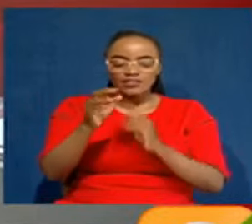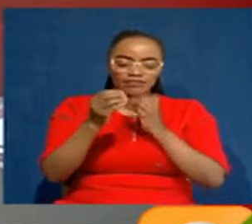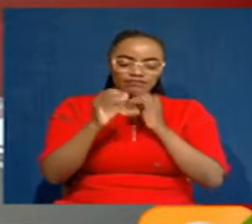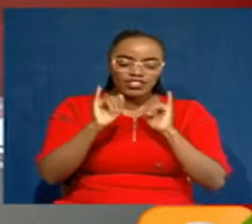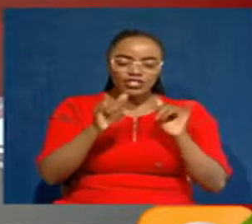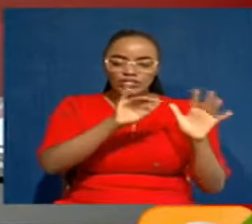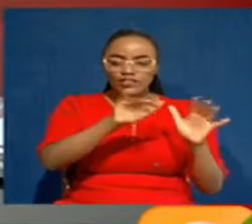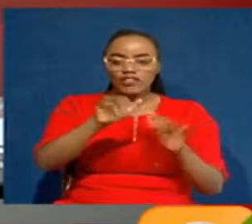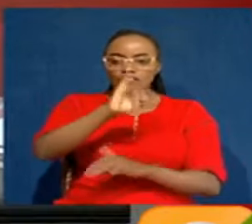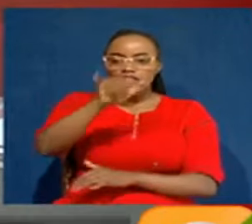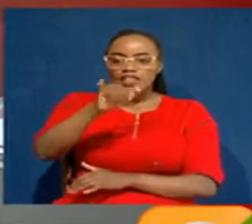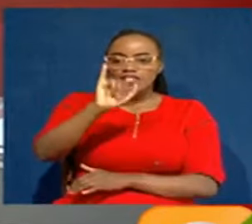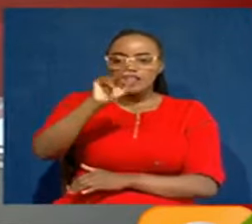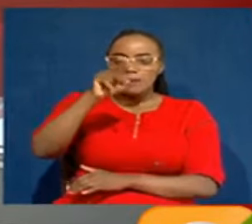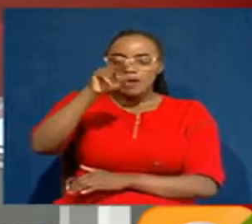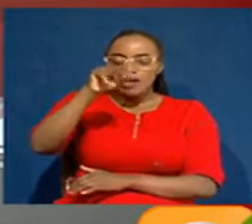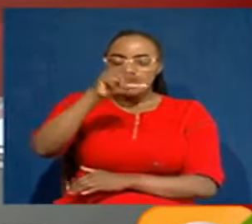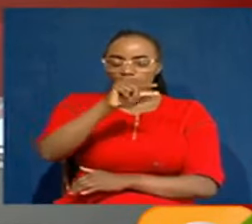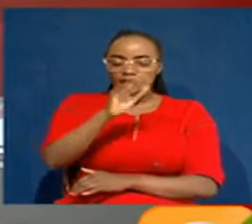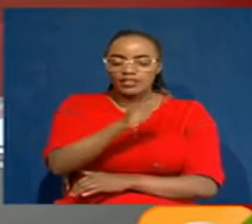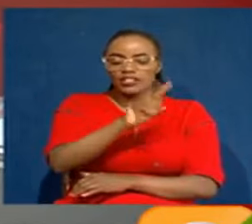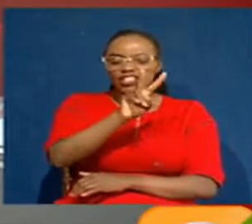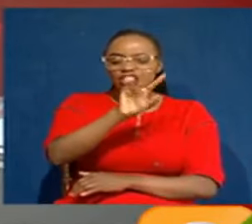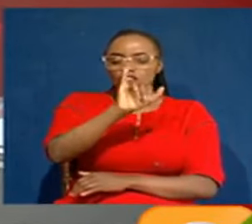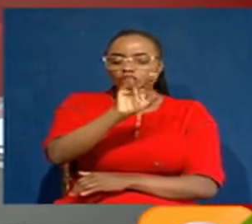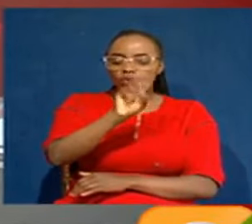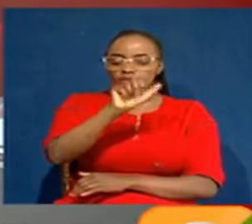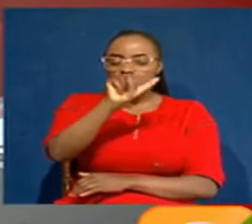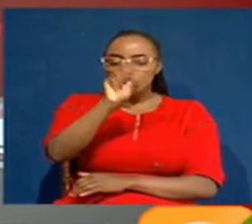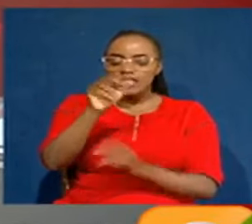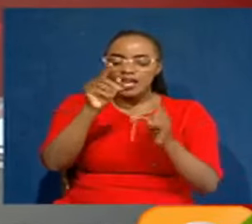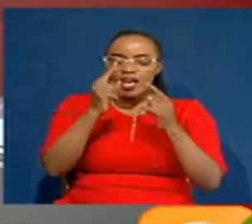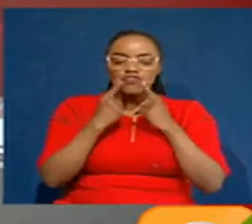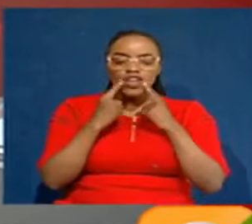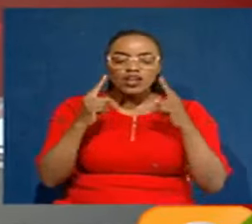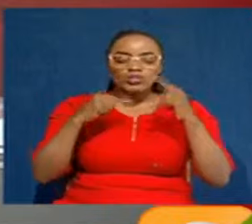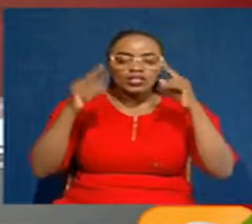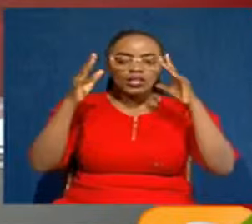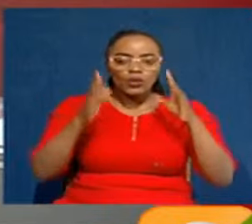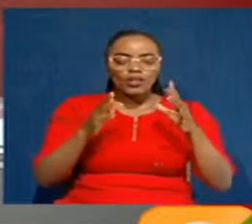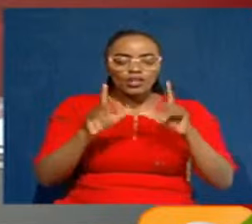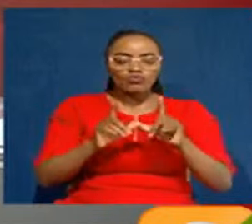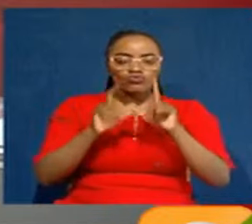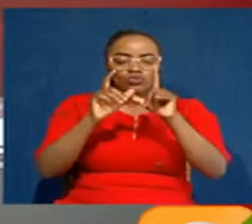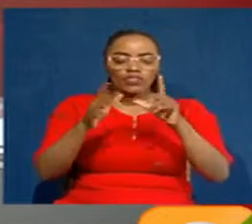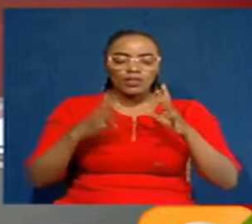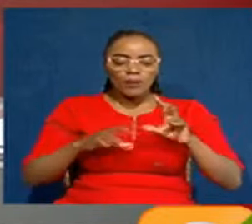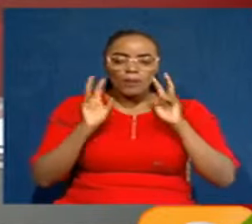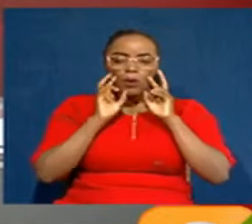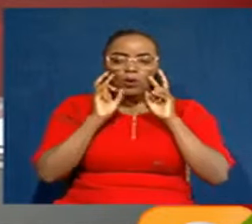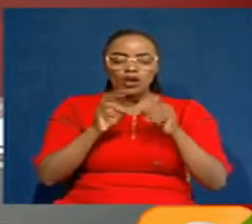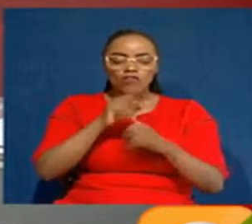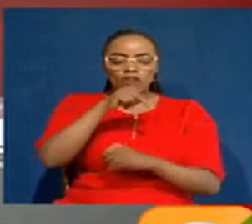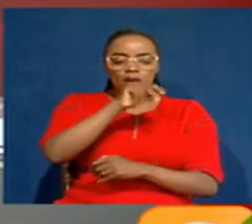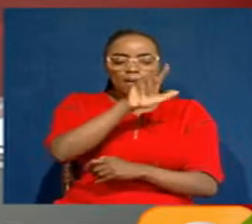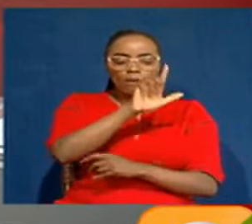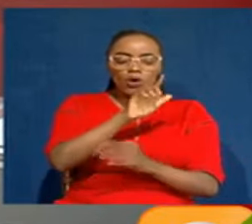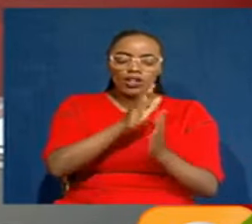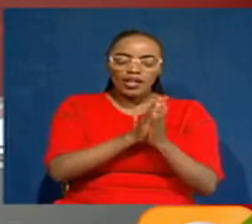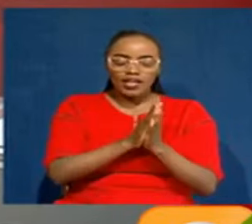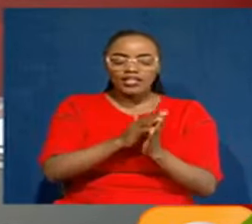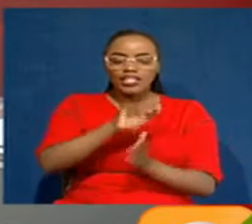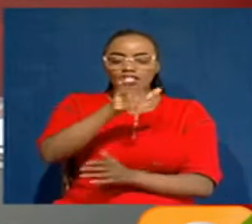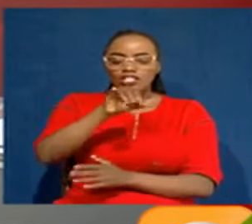Mtazamaji, Jipange na View sasa imewatangaza washindi wao wa kwanza katika shindano la kuwatuza watazamaji wao. Paul Mbugua na Joseph